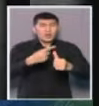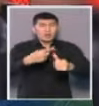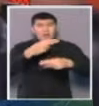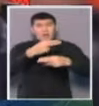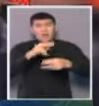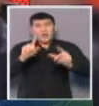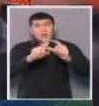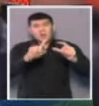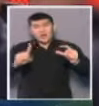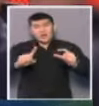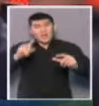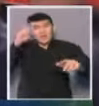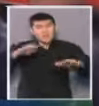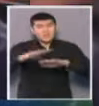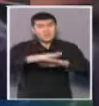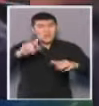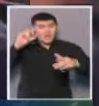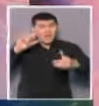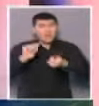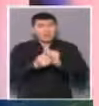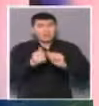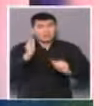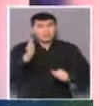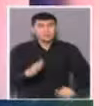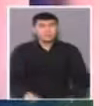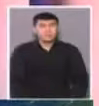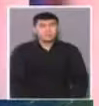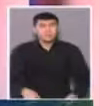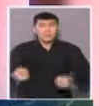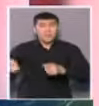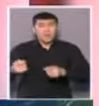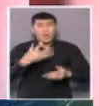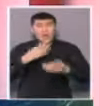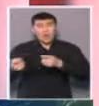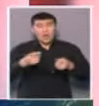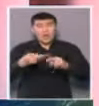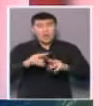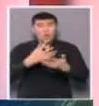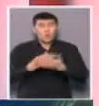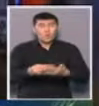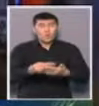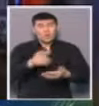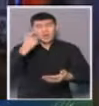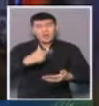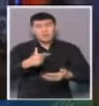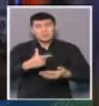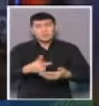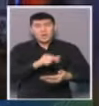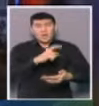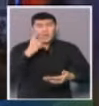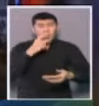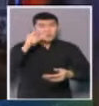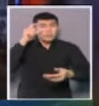шумақтары енді ел есінде сақталары анық. Жүргізу стилінен, эфирде өзін ұстауынан тіпті